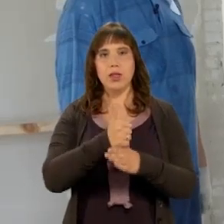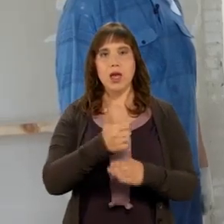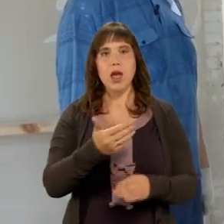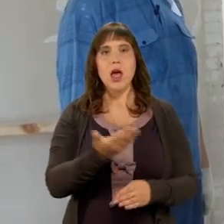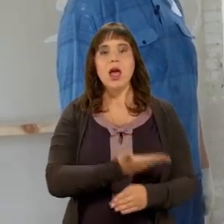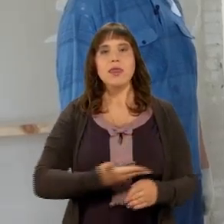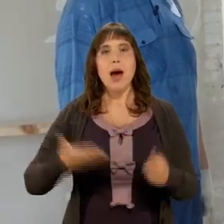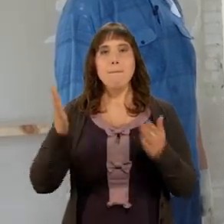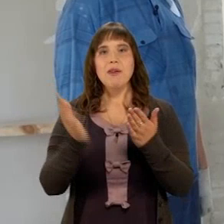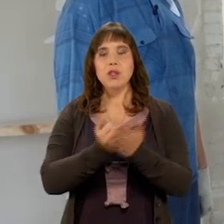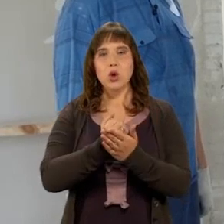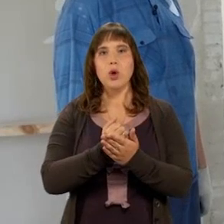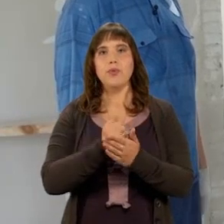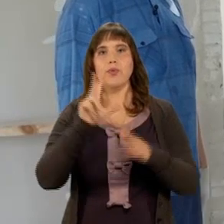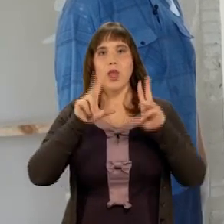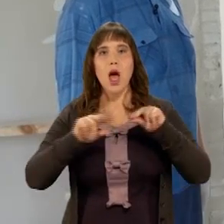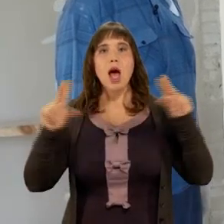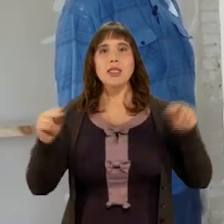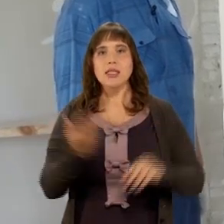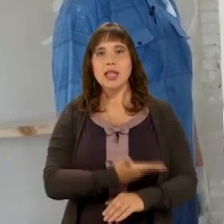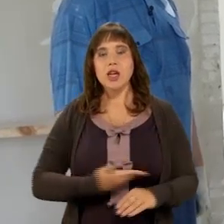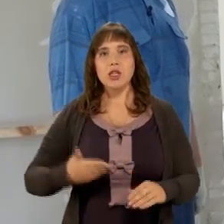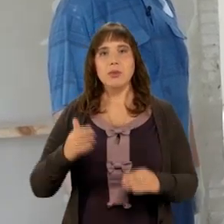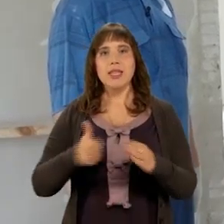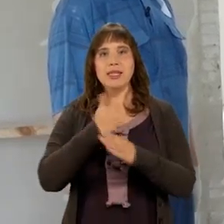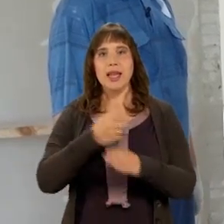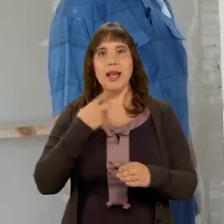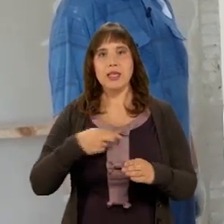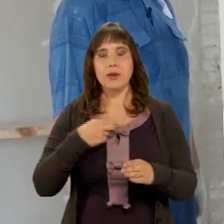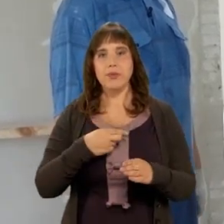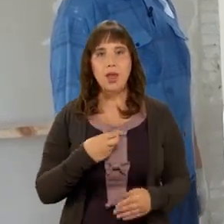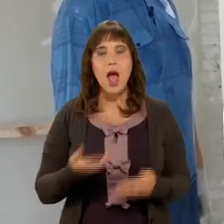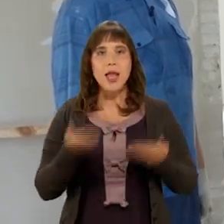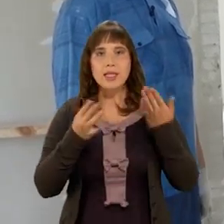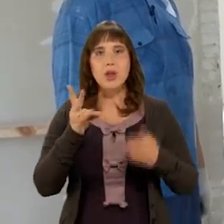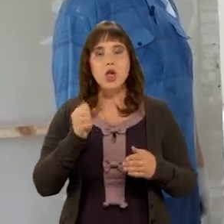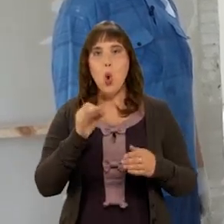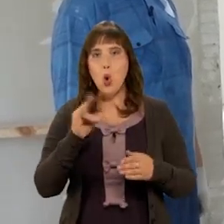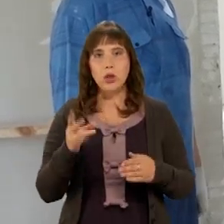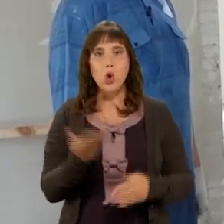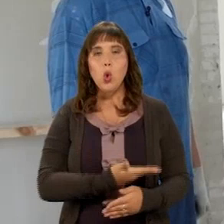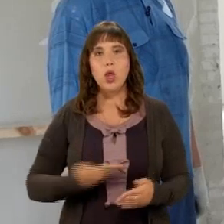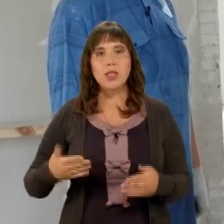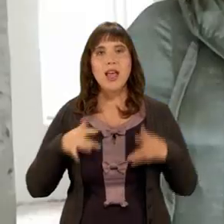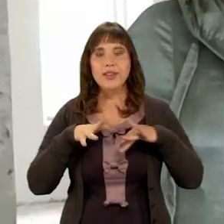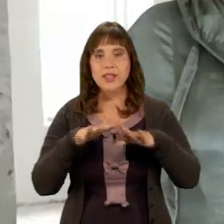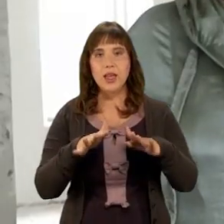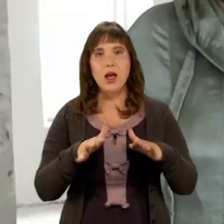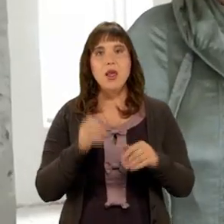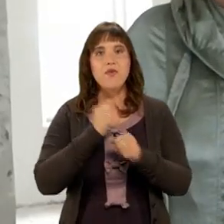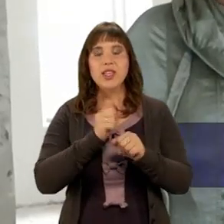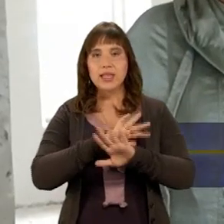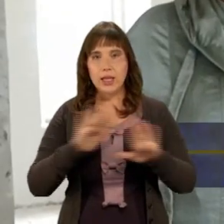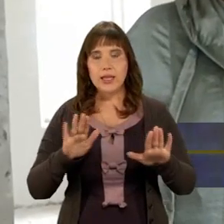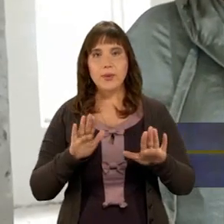очень повезло, наше настоятеля. Если бы не он, у нас дело бы, может быть, до сих пор с мертвой точки не сдвинулось. А он